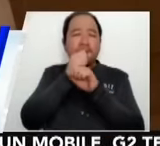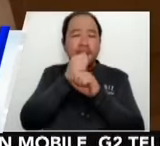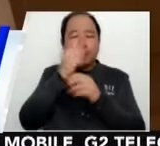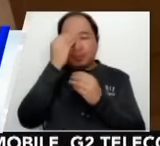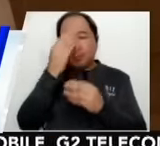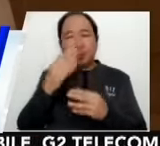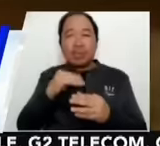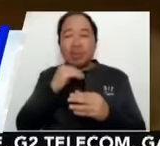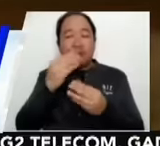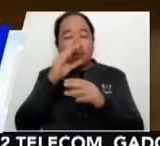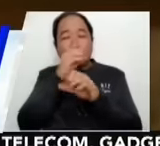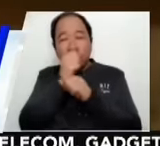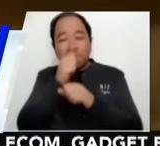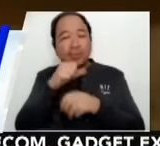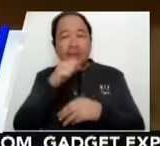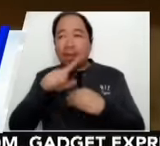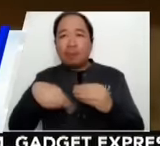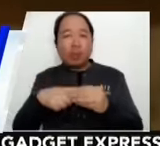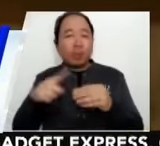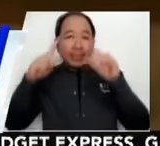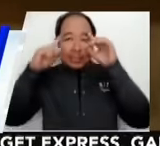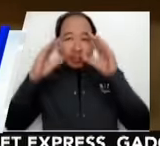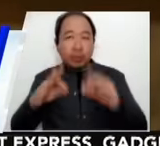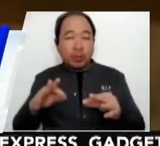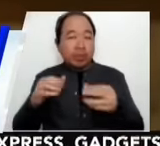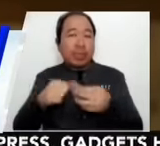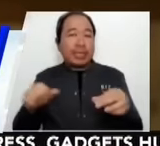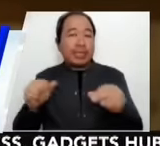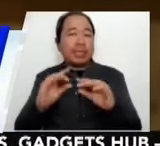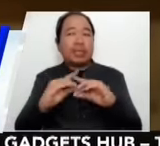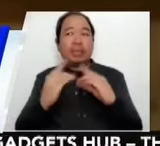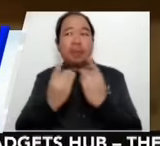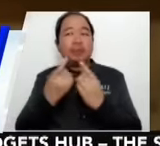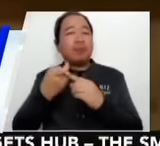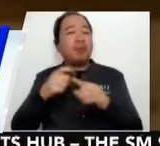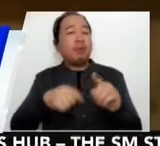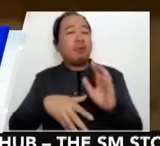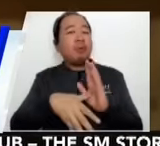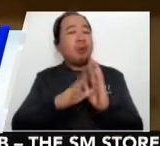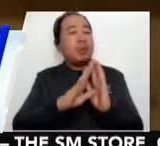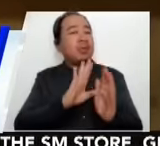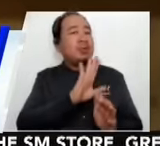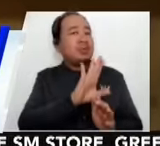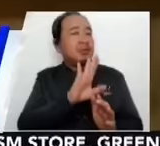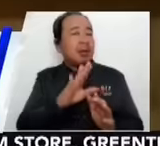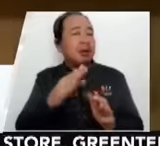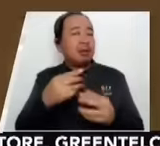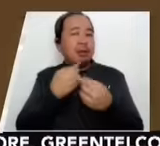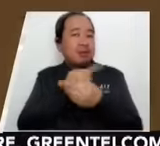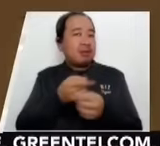hindi tungkol sa desisyon ng anumang debisyon ng komisyon ang kanyang mga naging pahayag.